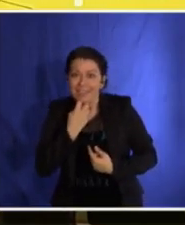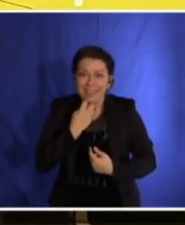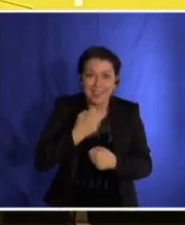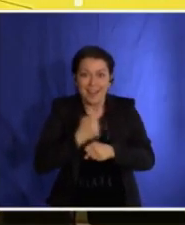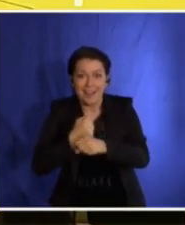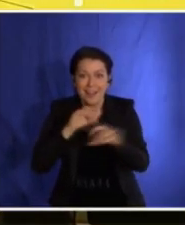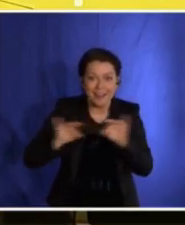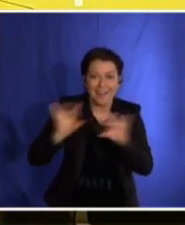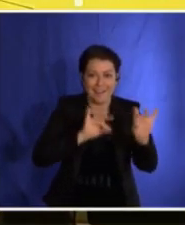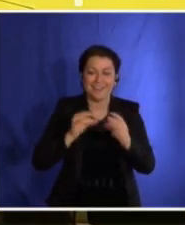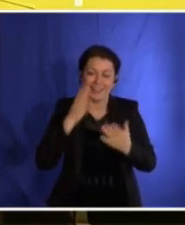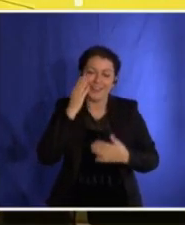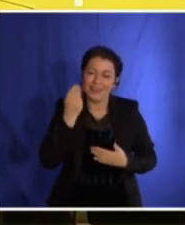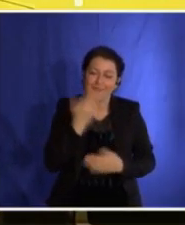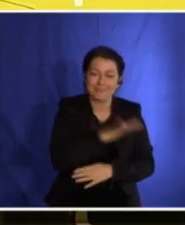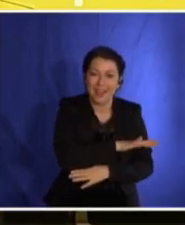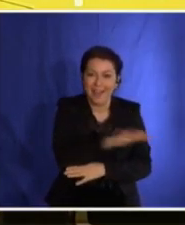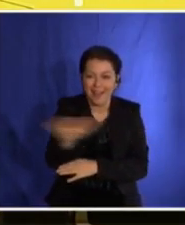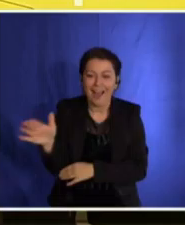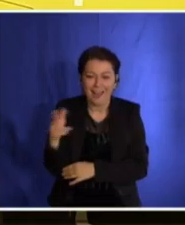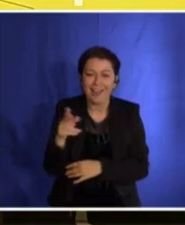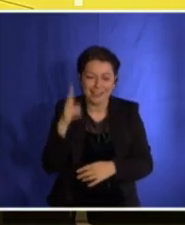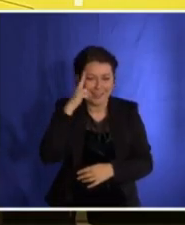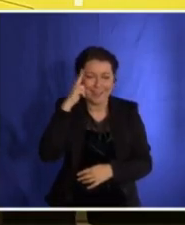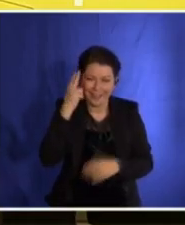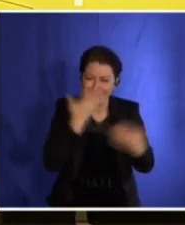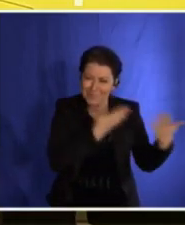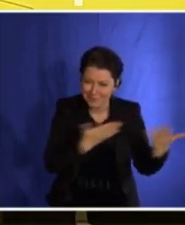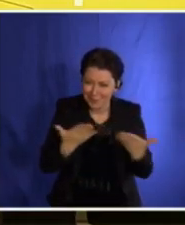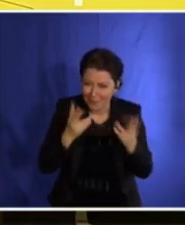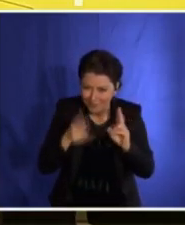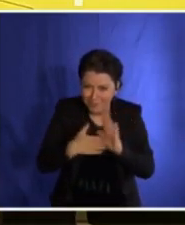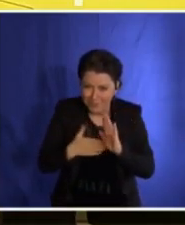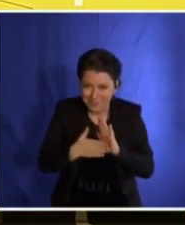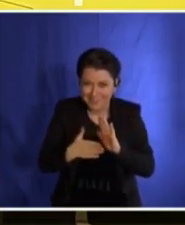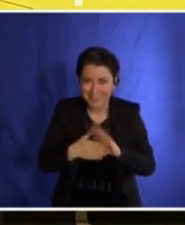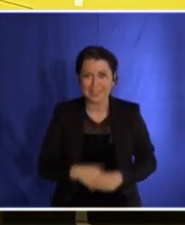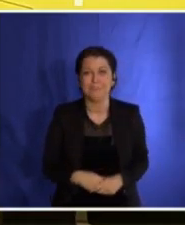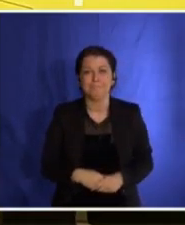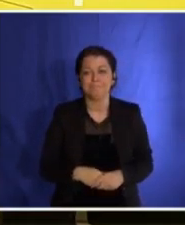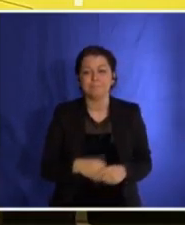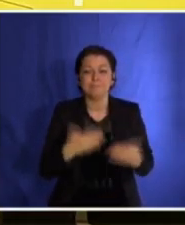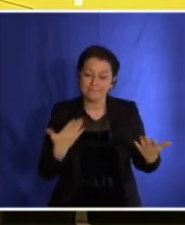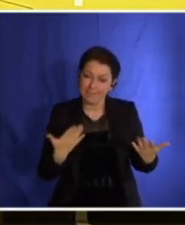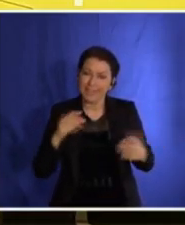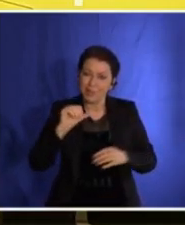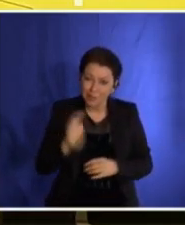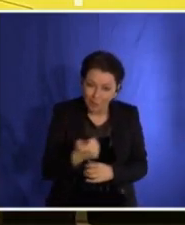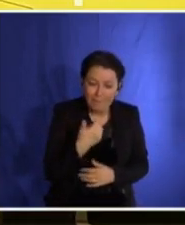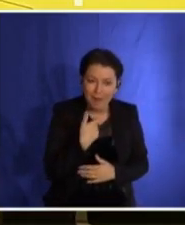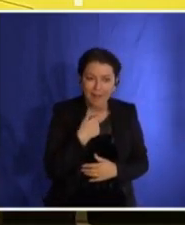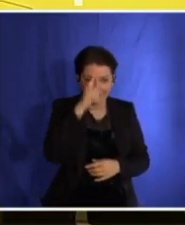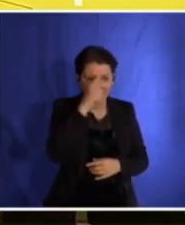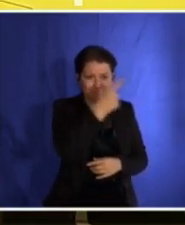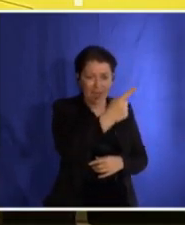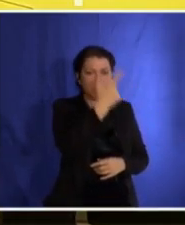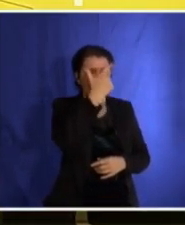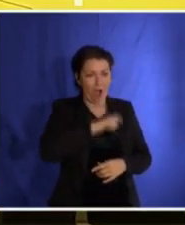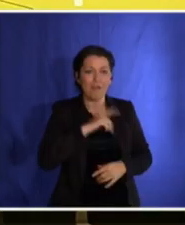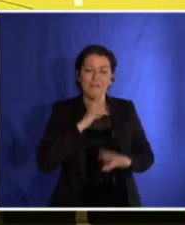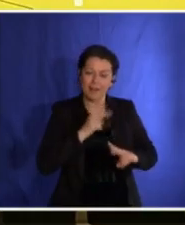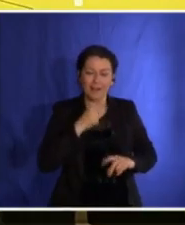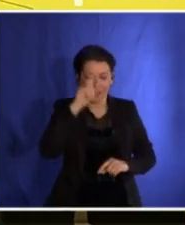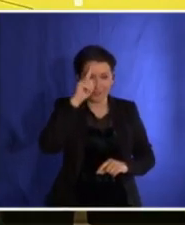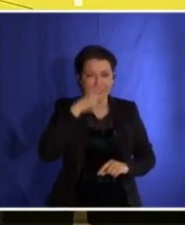können alle, die mit dir bisher zu tun hatten, bestätigen. Und wie gesagt, auf uns kannst du zählen, sowohl privat als auch beruflich.